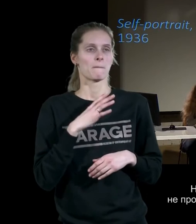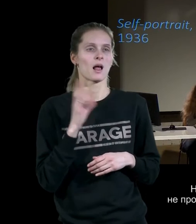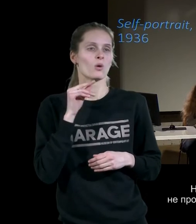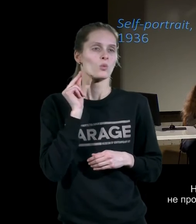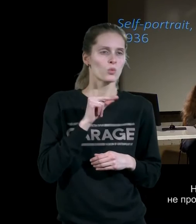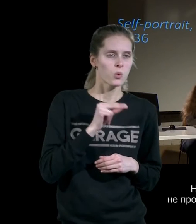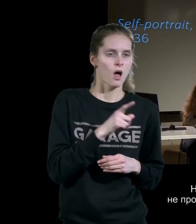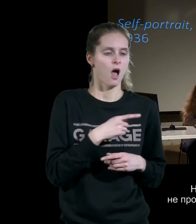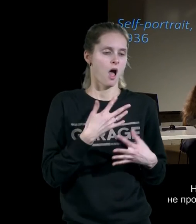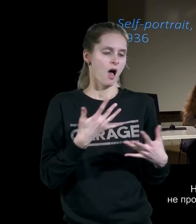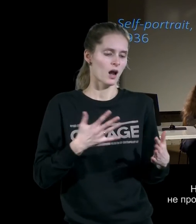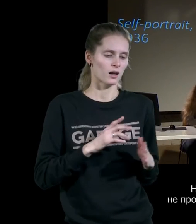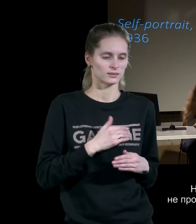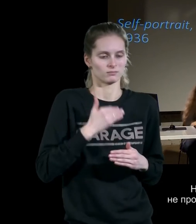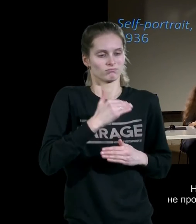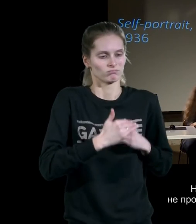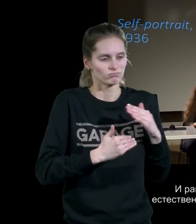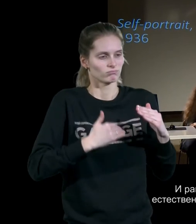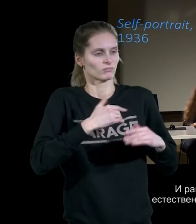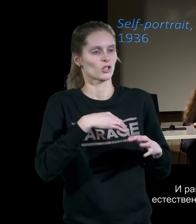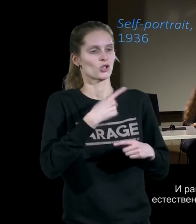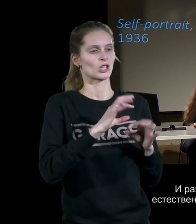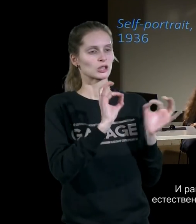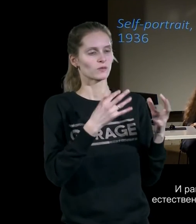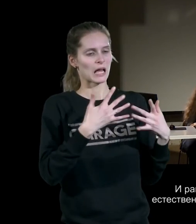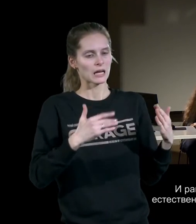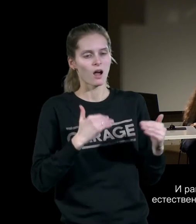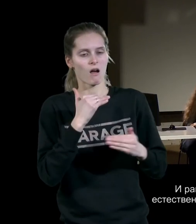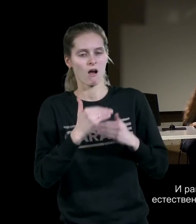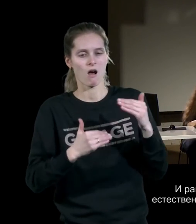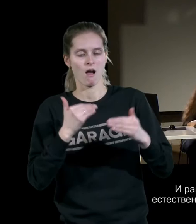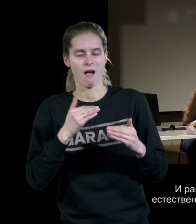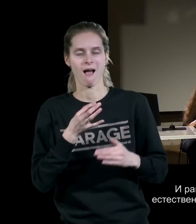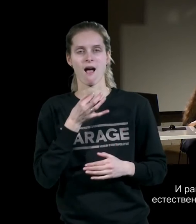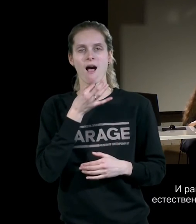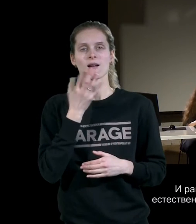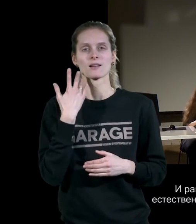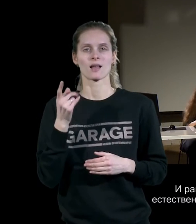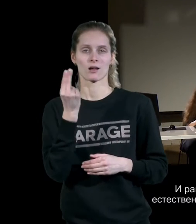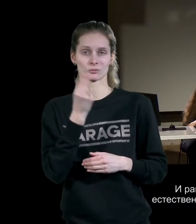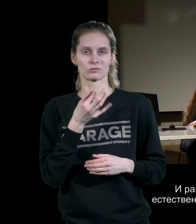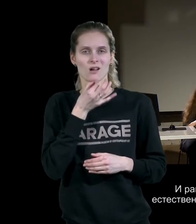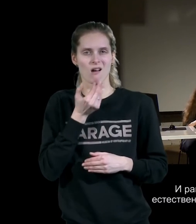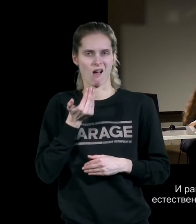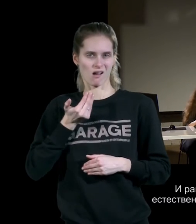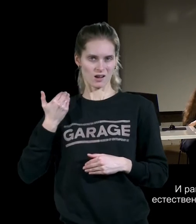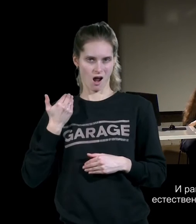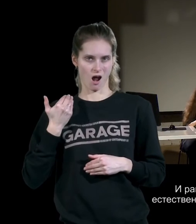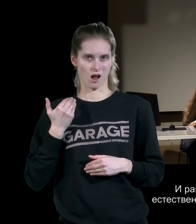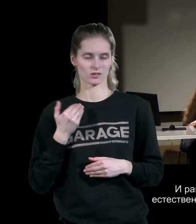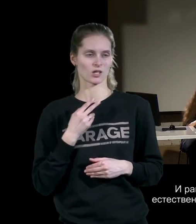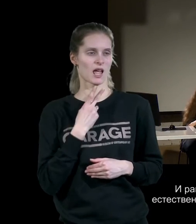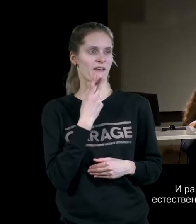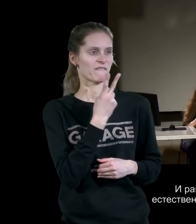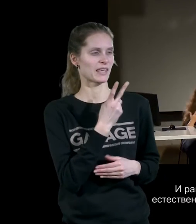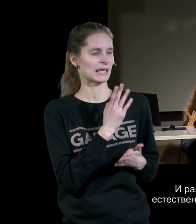через различные фазы фигуративного искусства. И ранние работы Ротко довоенные носят следы, естественно,